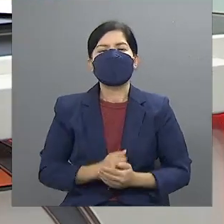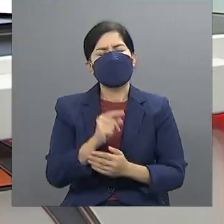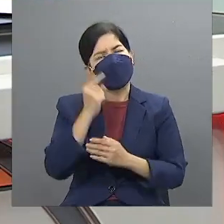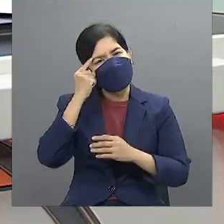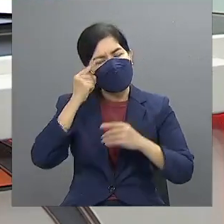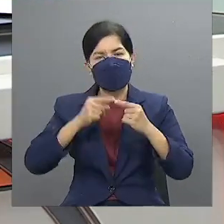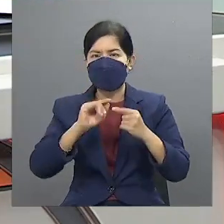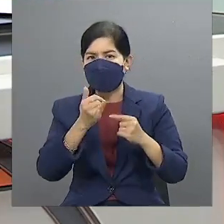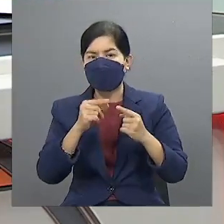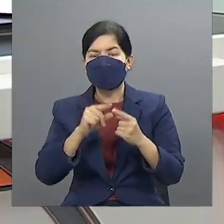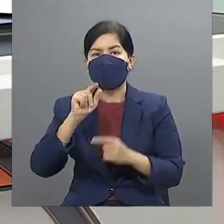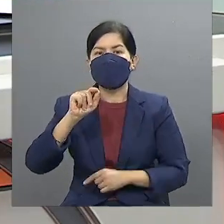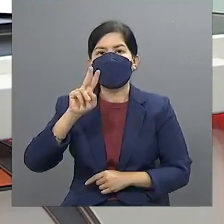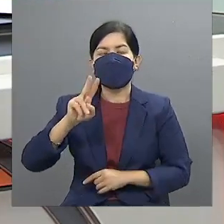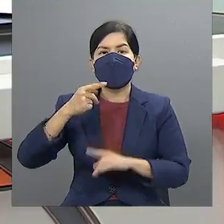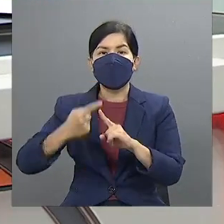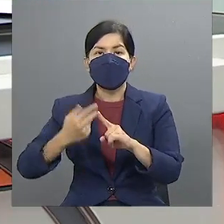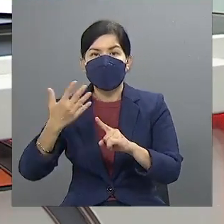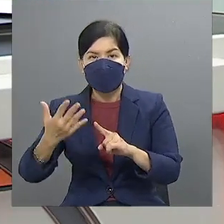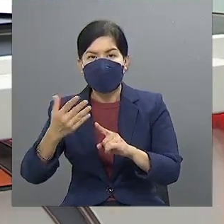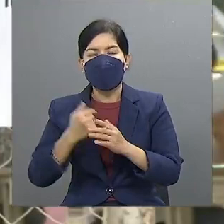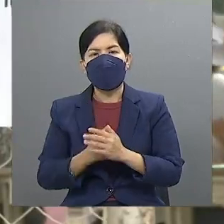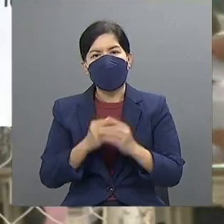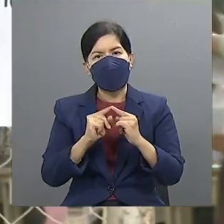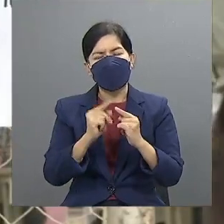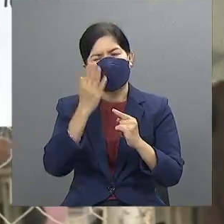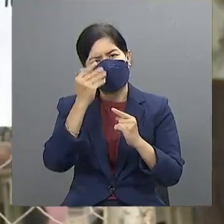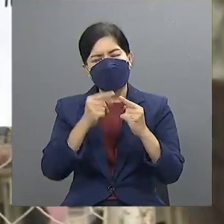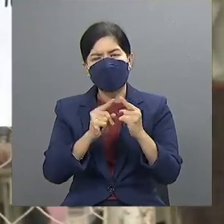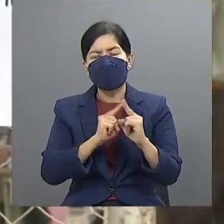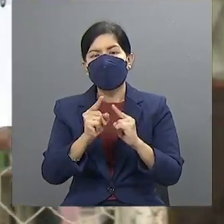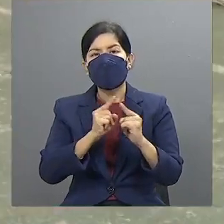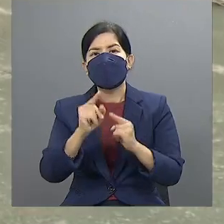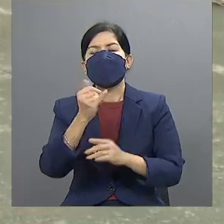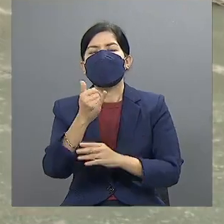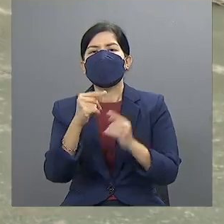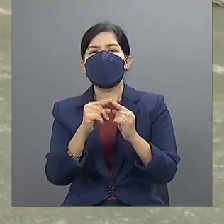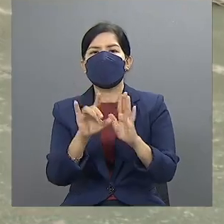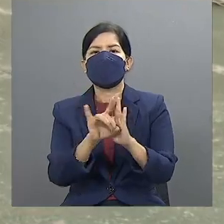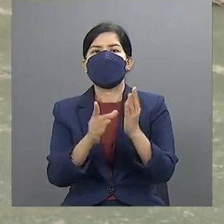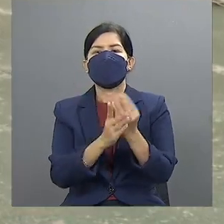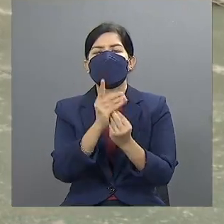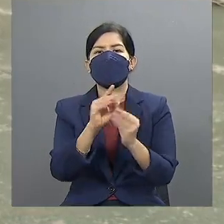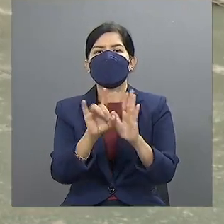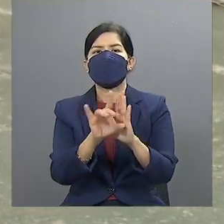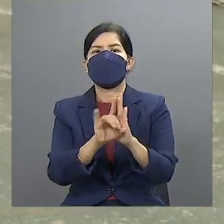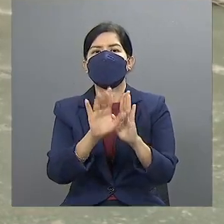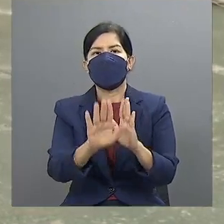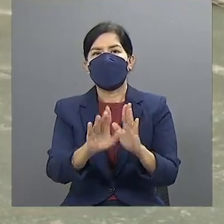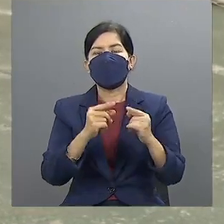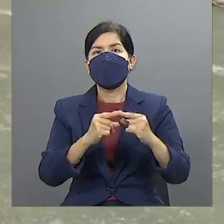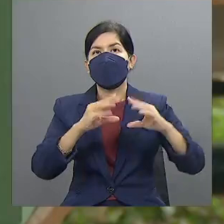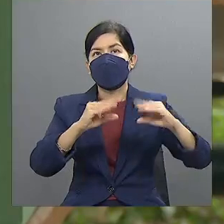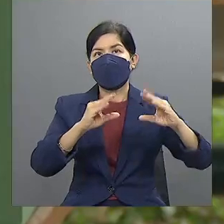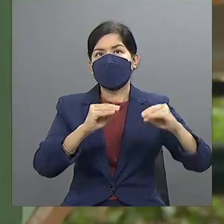ที่คาดการว่าจะเป็นอาทิตย์สุดท้ายของเดือนพฤษภาคมค่ะในการประชุมกกต.บ่ายวันจันทร์14มีนา